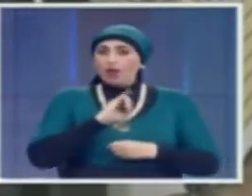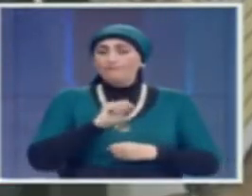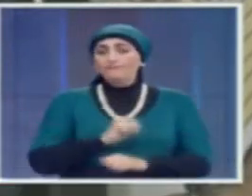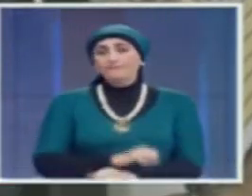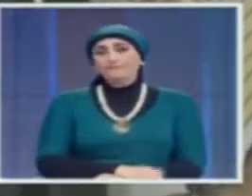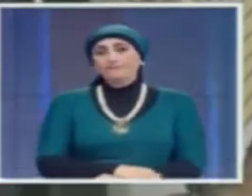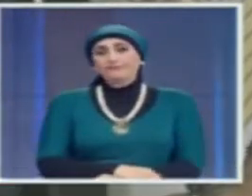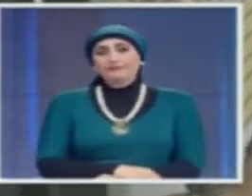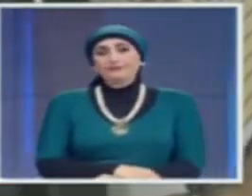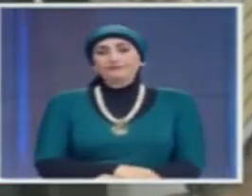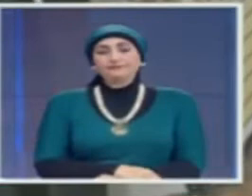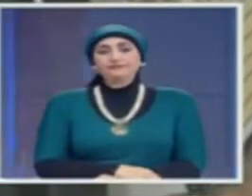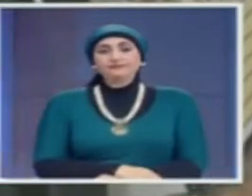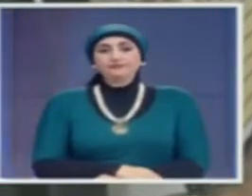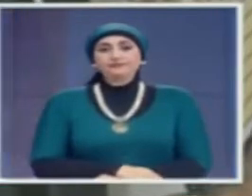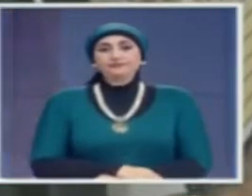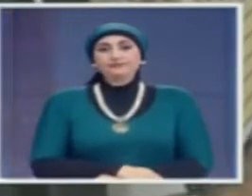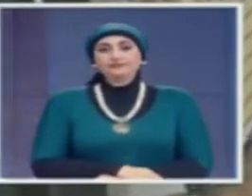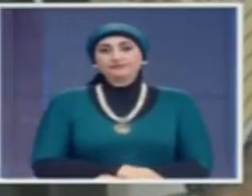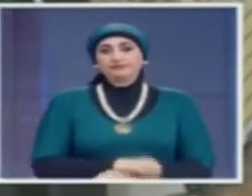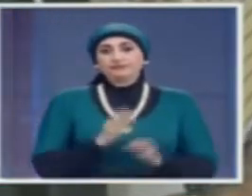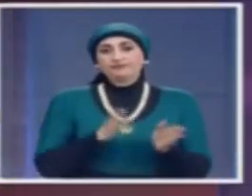الضرورة.